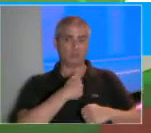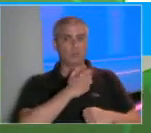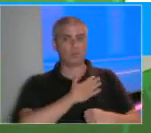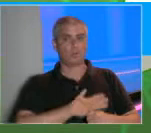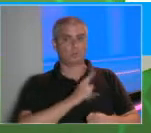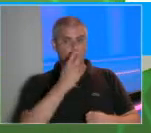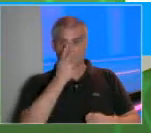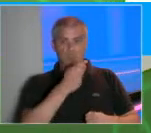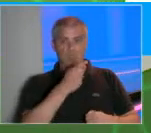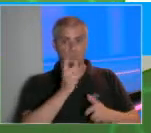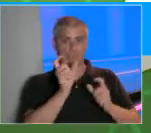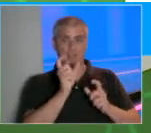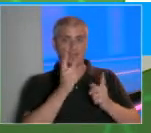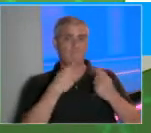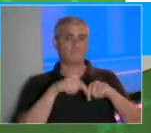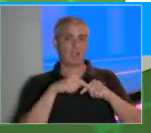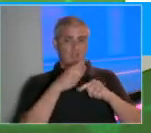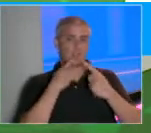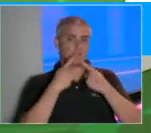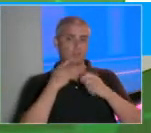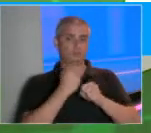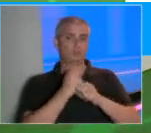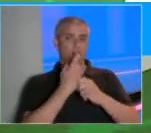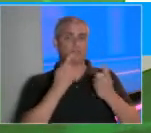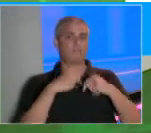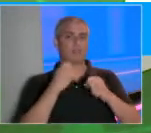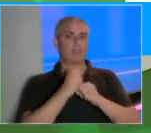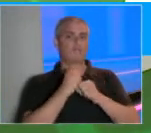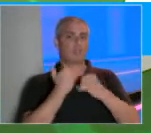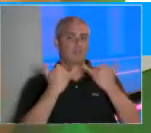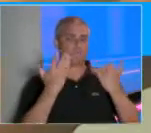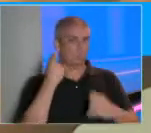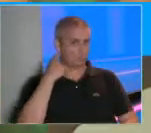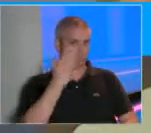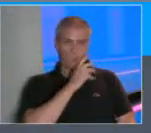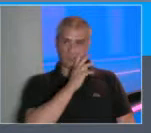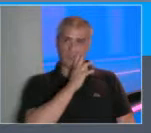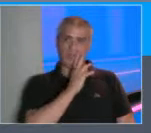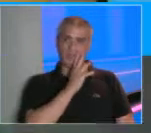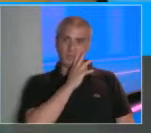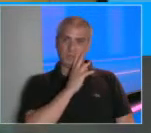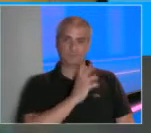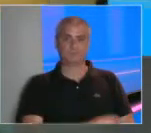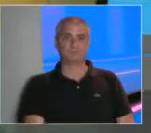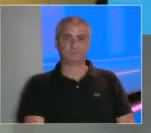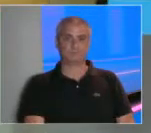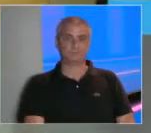רוצים לראות קטע מתוך הוועדה, מתוך הדיון שהתקיים היום בוועדת עבודה והרווחה. בואו נשמע את הדברים.